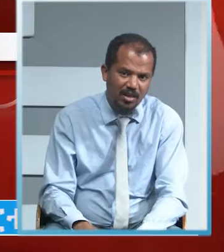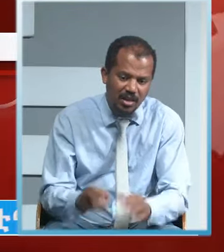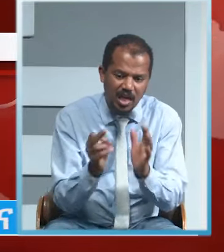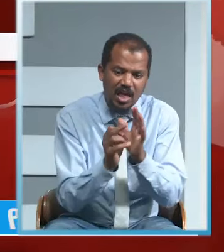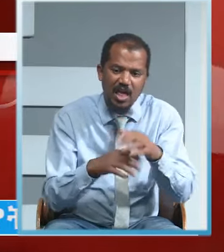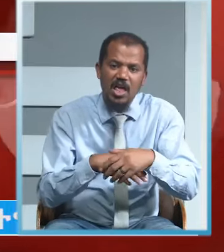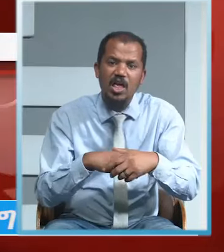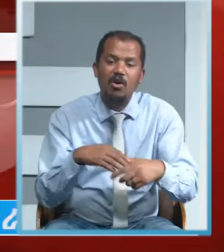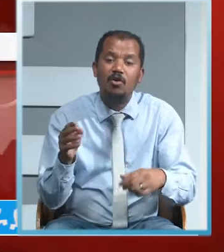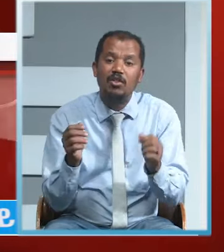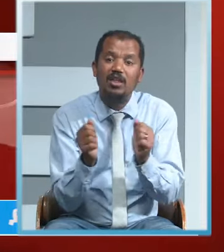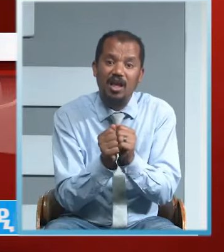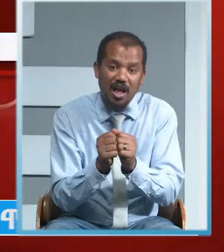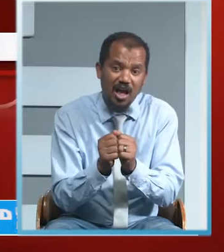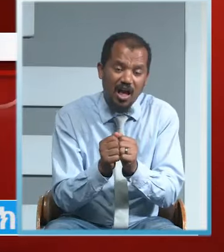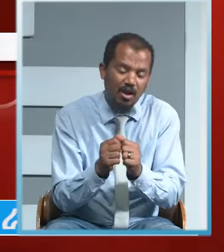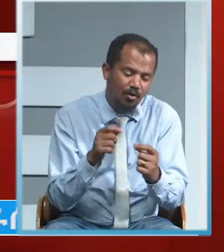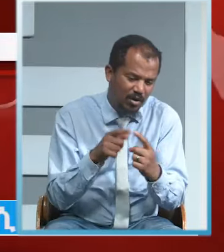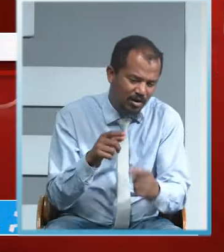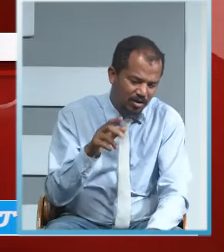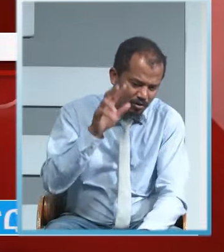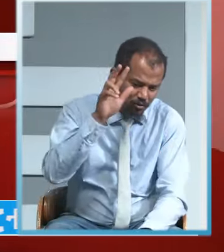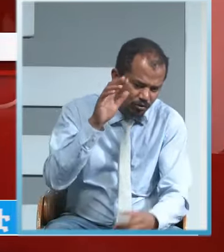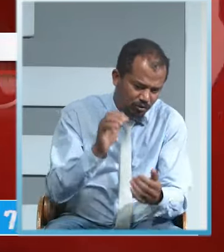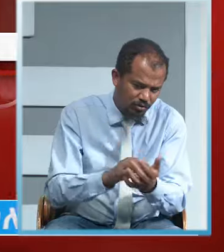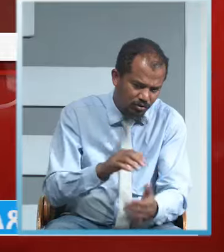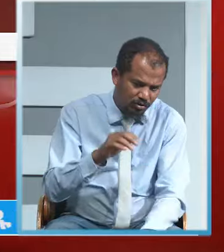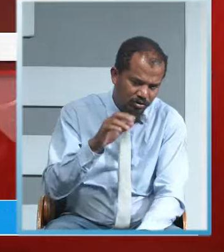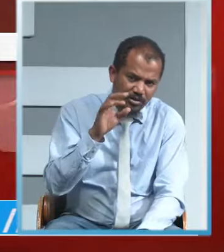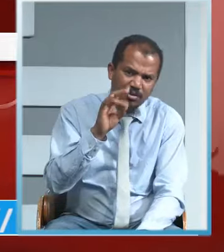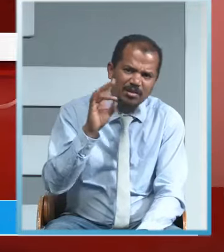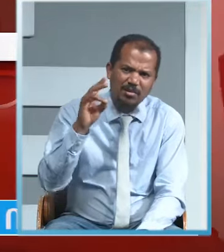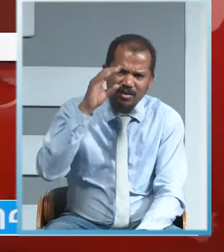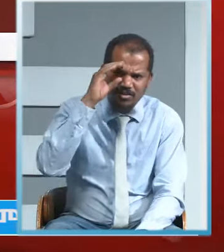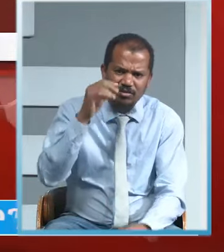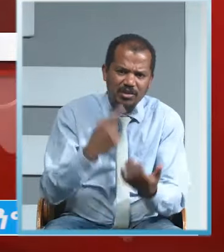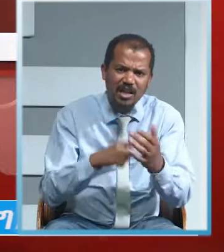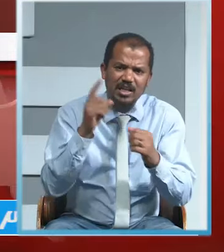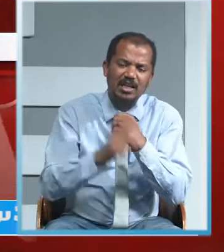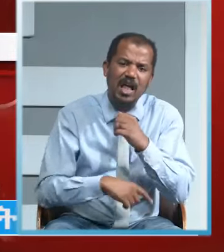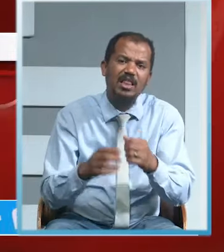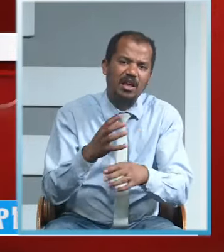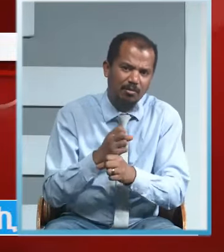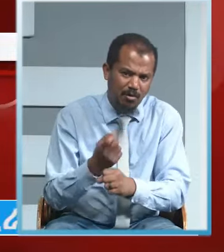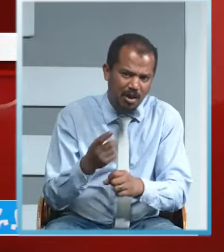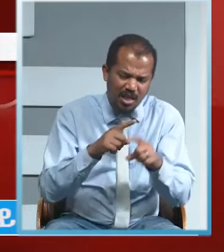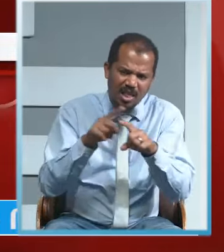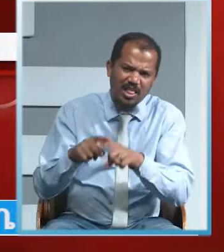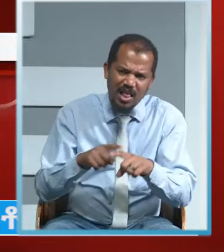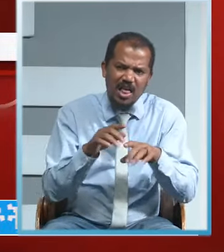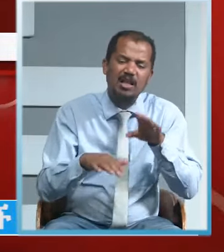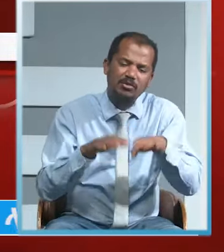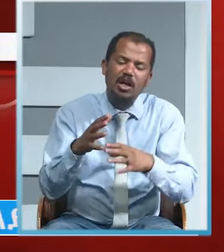ከህገወጥ ግንባታ ጋር በተያያዘ ወደ 3,703 ሰዎች ያው ይህንን ቅጣት ተቀባይ እንዲሆን የተለያየ